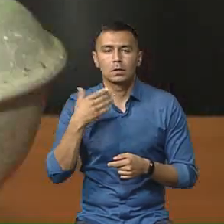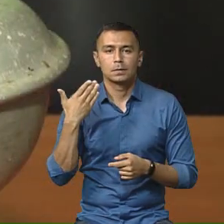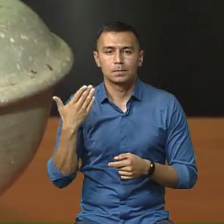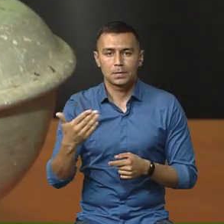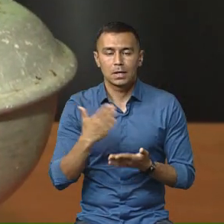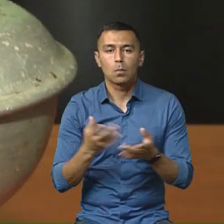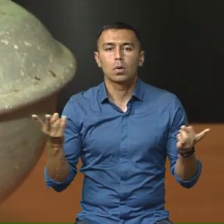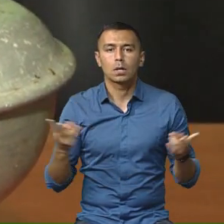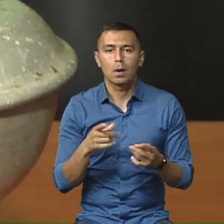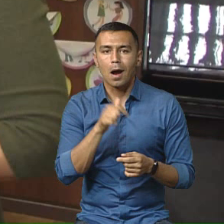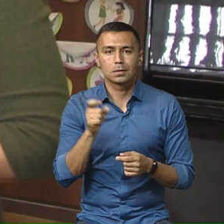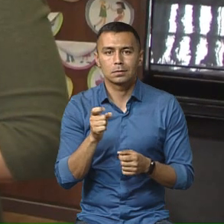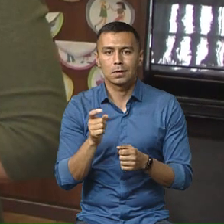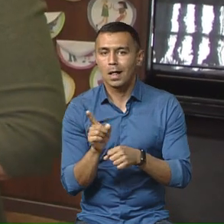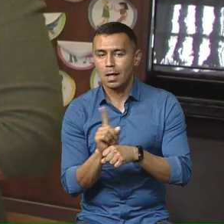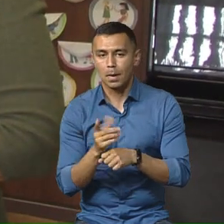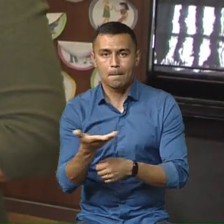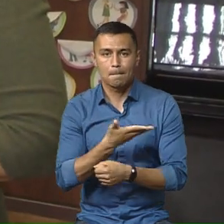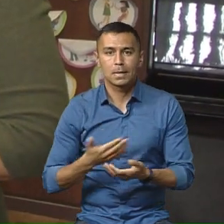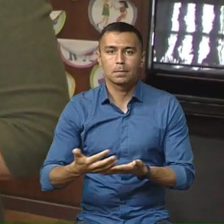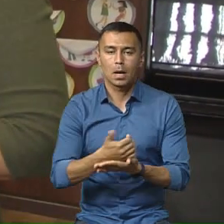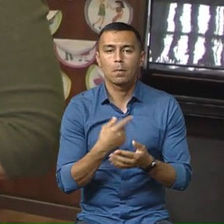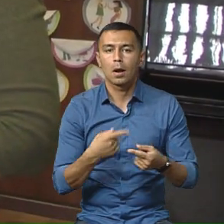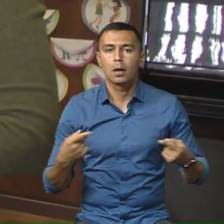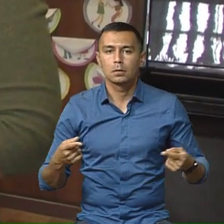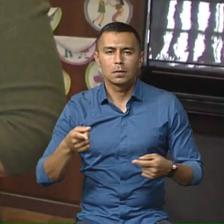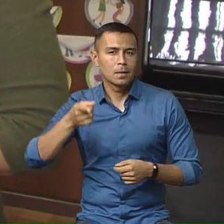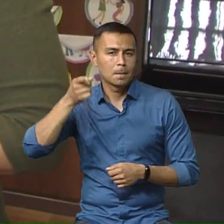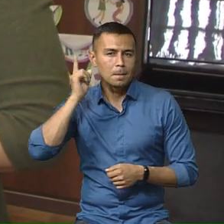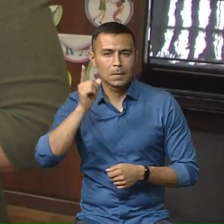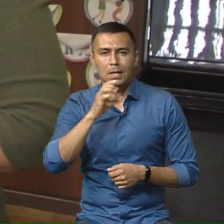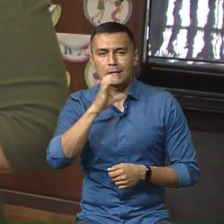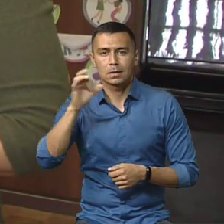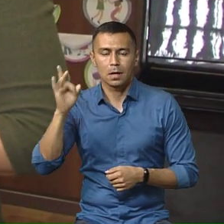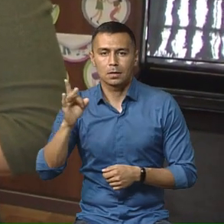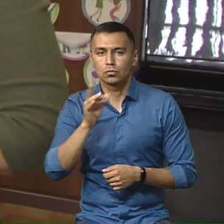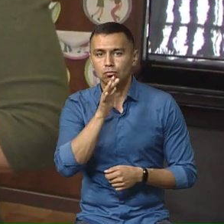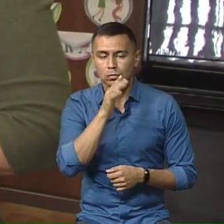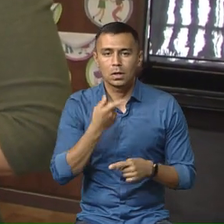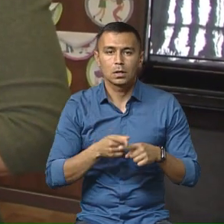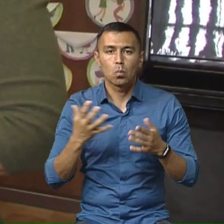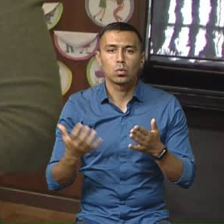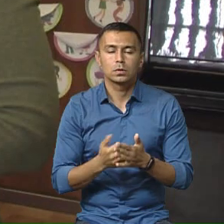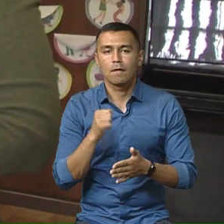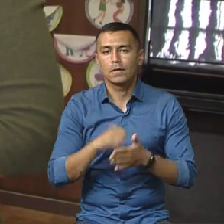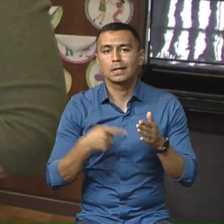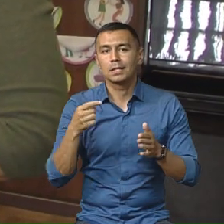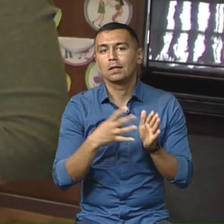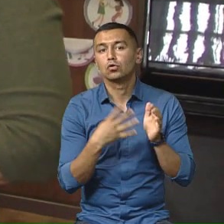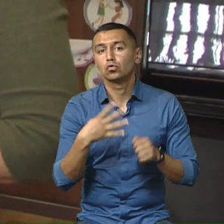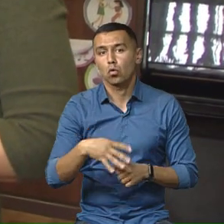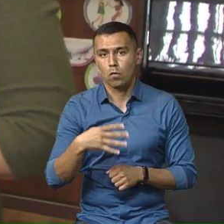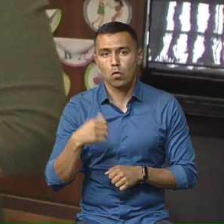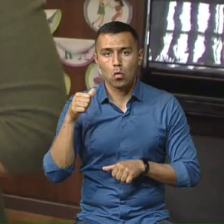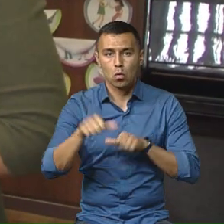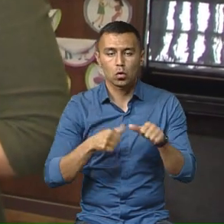є потреба в газових лампах. Ми збираємо речі радянської епохи. Це, виходить, від 1940